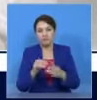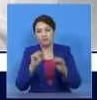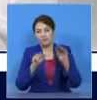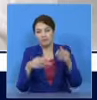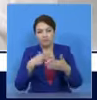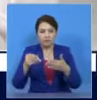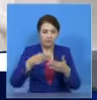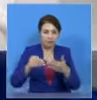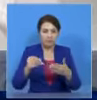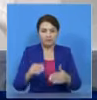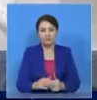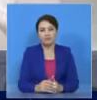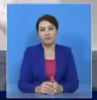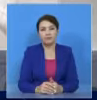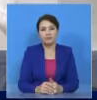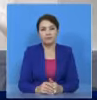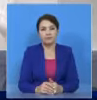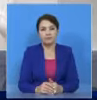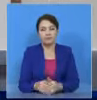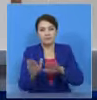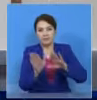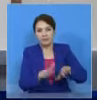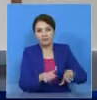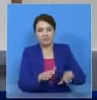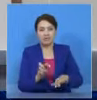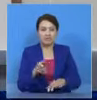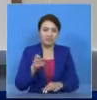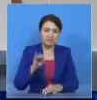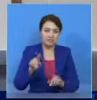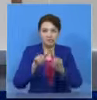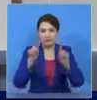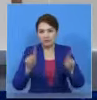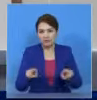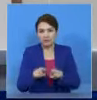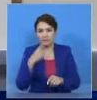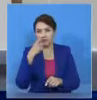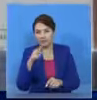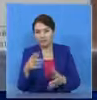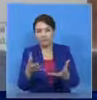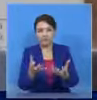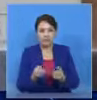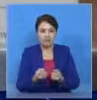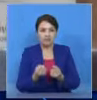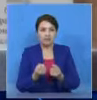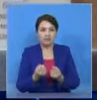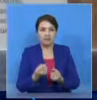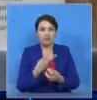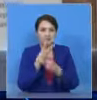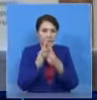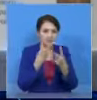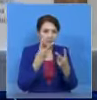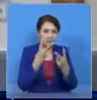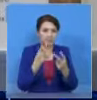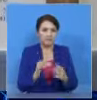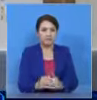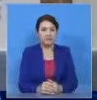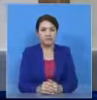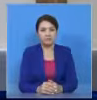купили так пошли а лицензирования четную получили вот вот у нас нет связи